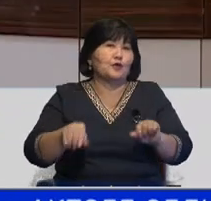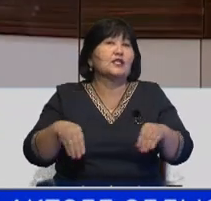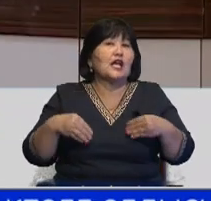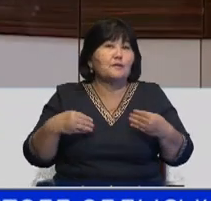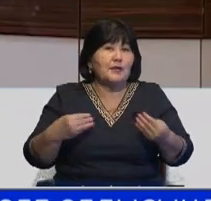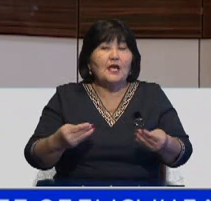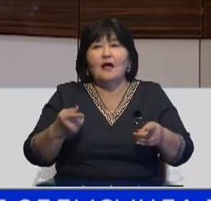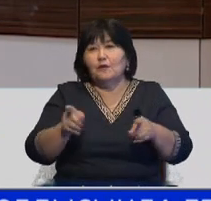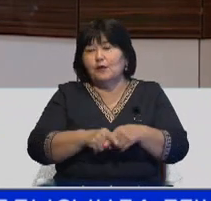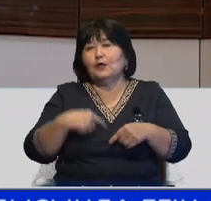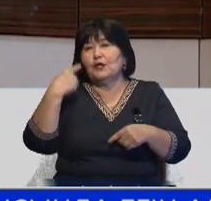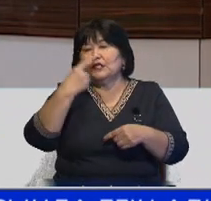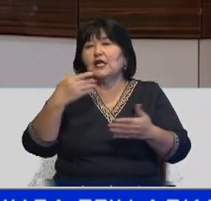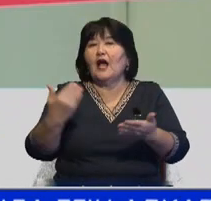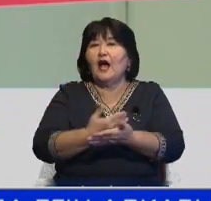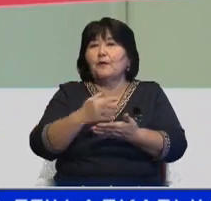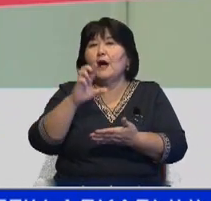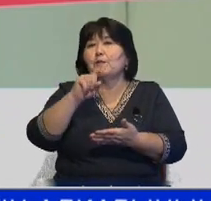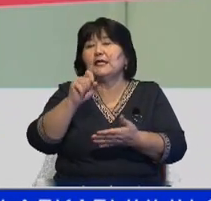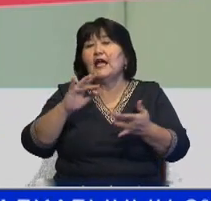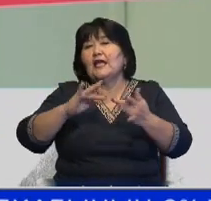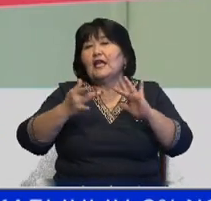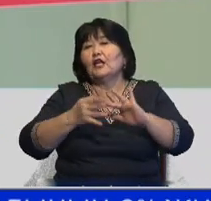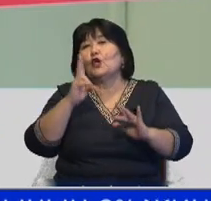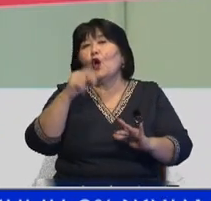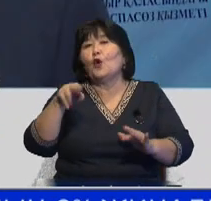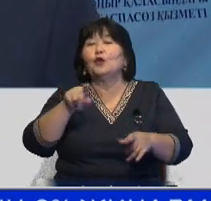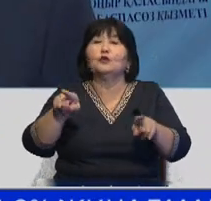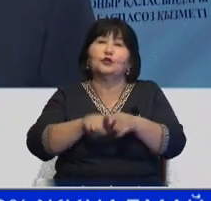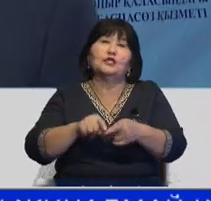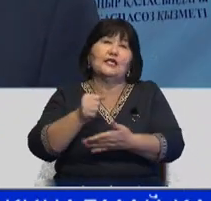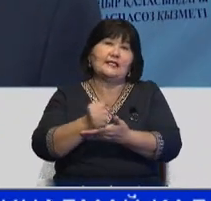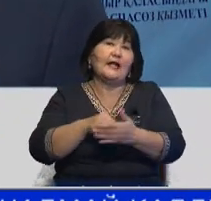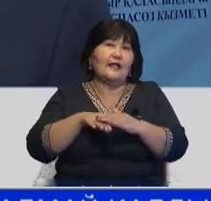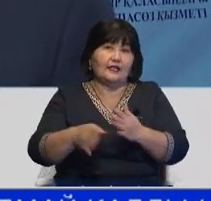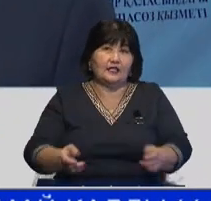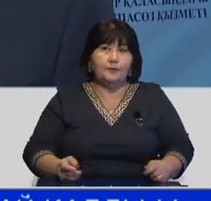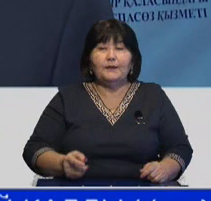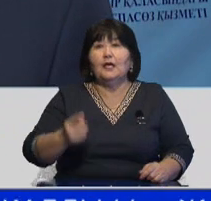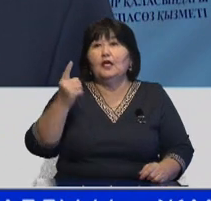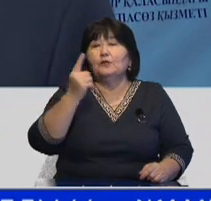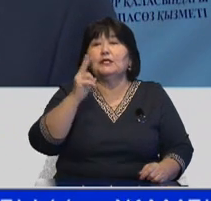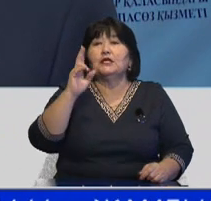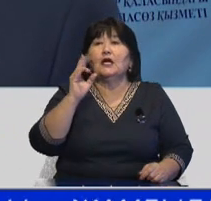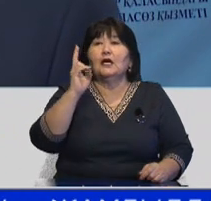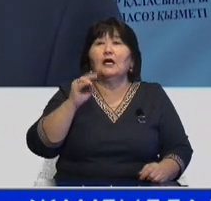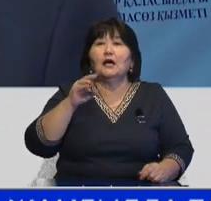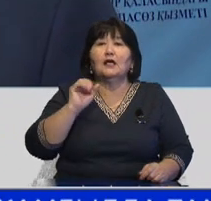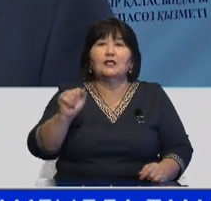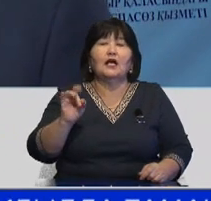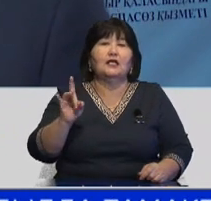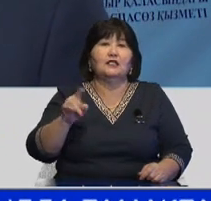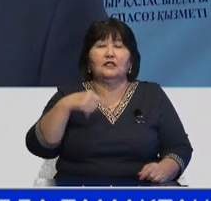береді. Жеке деректер ақпараттар базасында электронды код түрінде сақталады. 1-ші қаңтар 24-ші жылдан бастап енгізіліп отқан осы